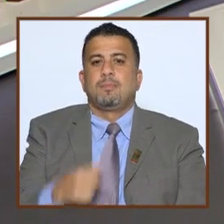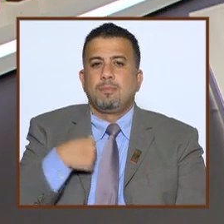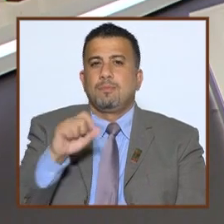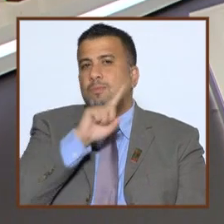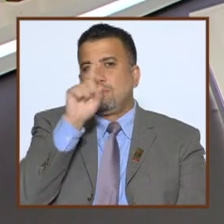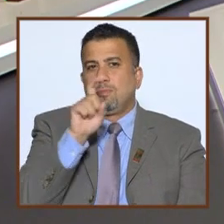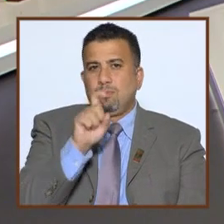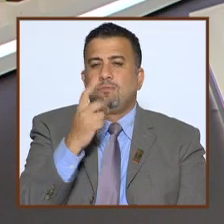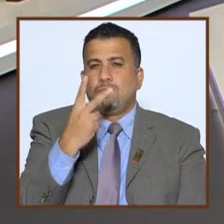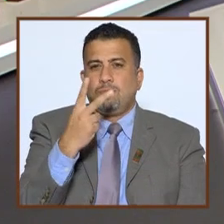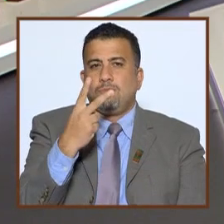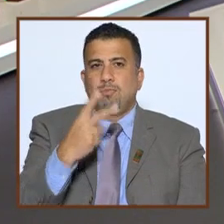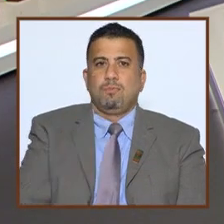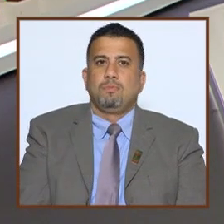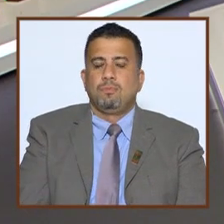تفضلي